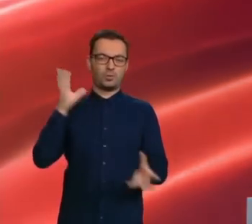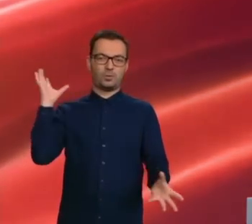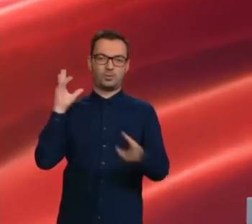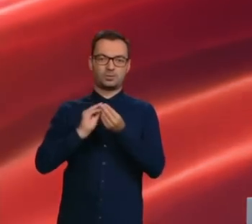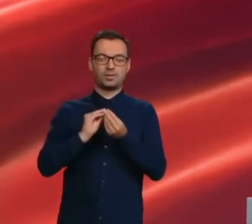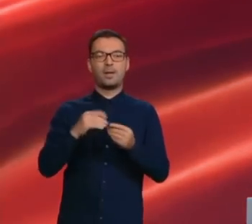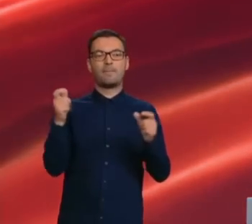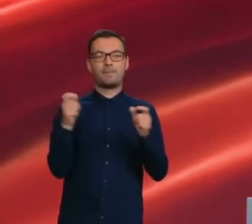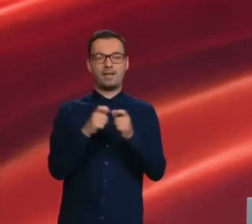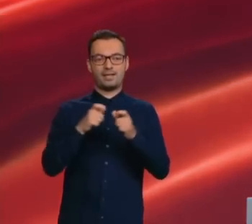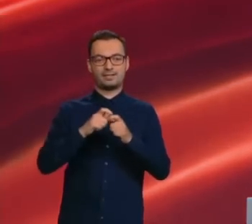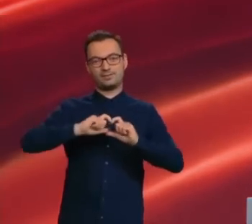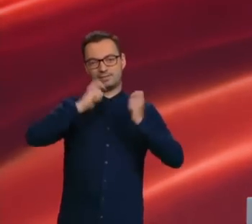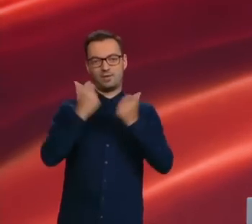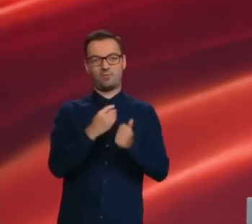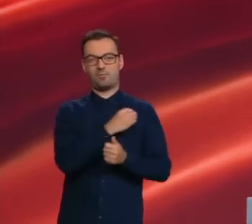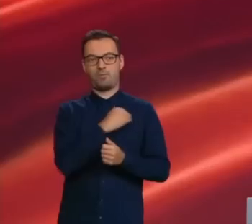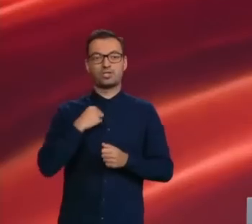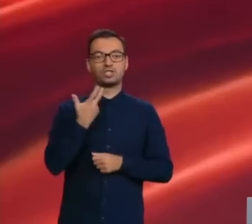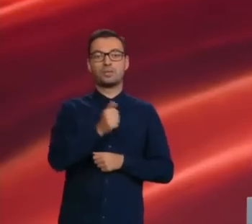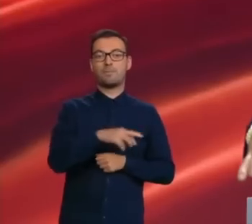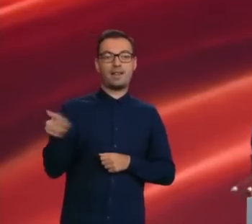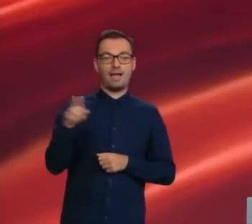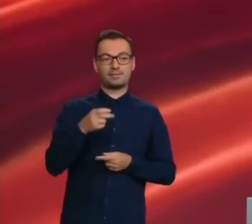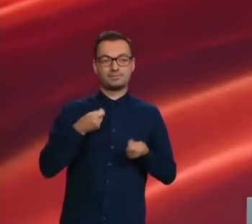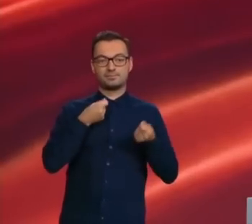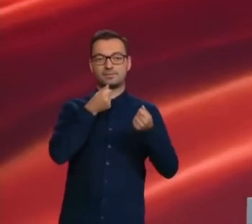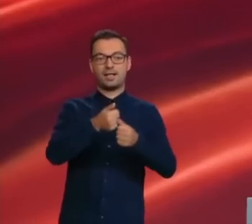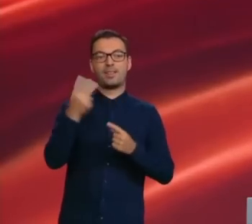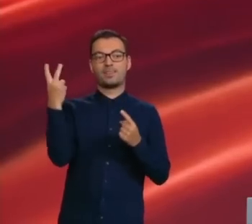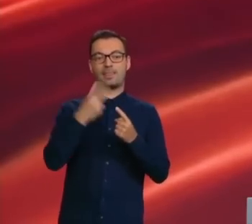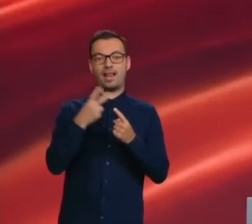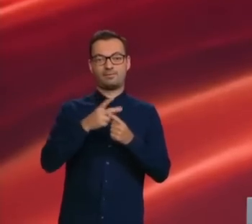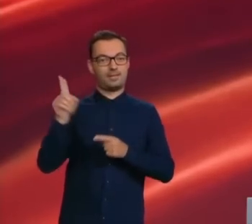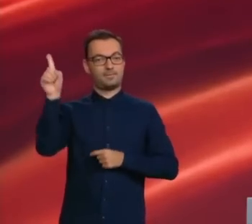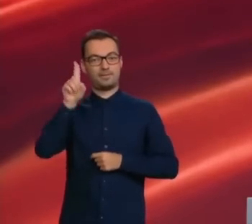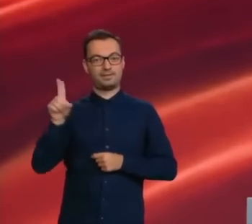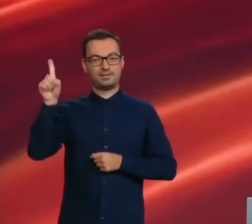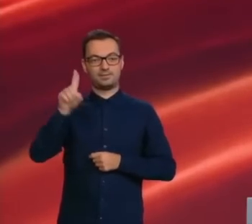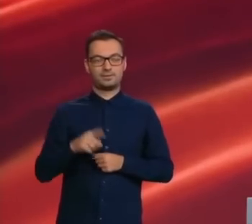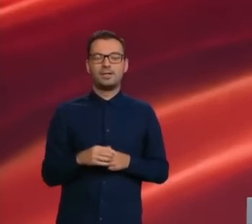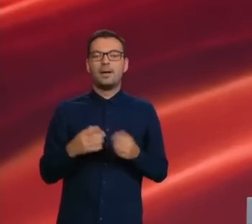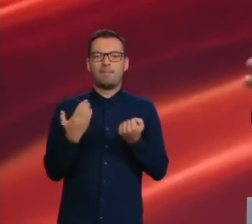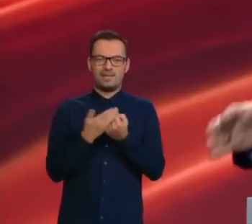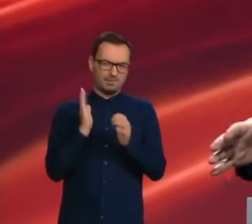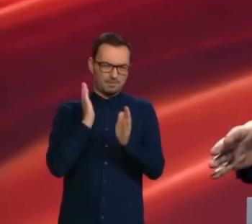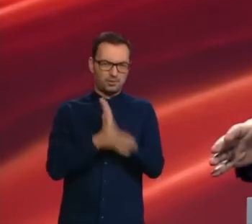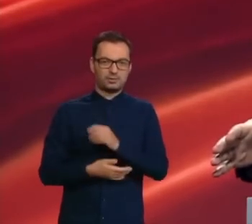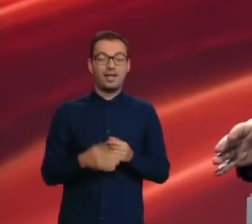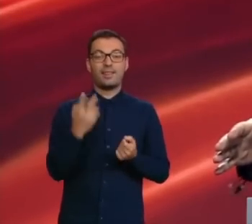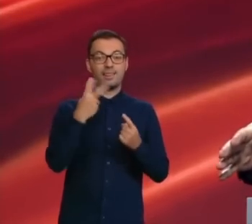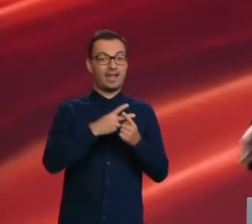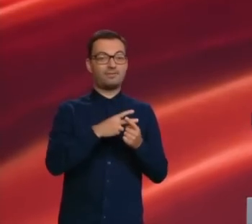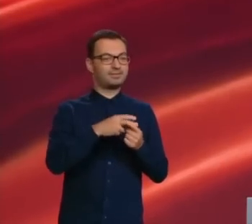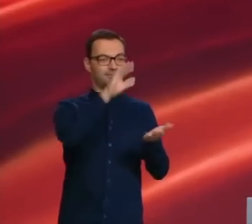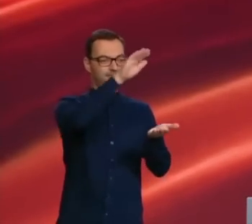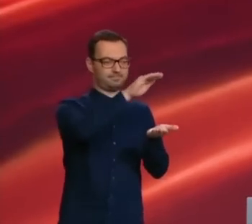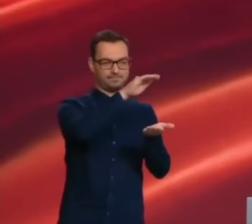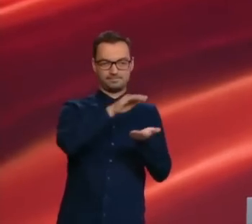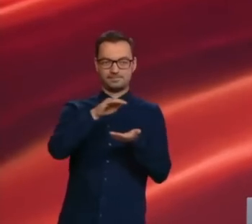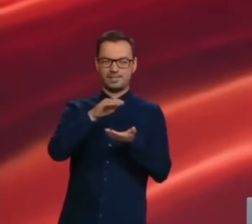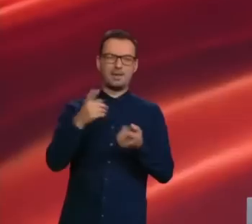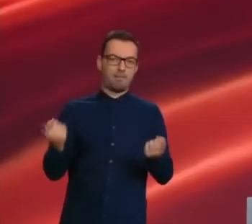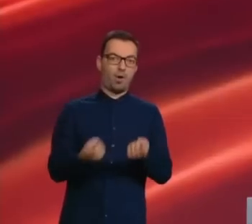kolejach regionalnych w całym kraju, a prawie 3 miliardy idzie na telewizję publiczną. To jest bardzo prosty rachunek. Zamiast telewizji publicznej i